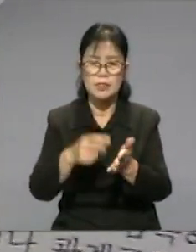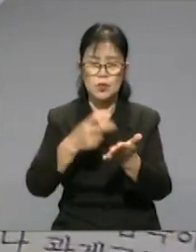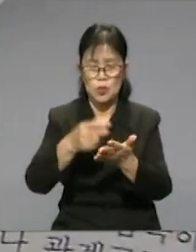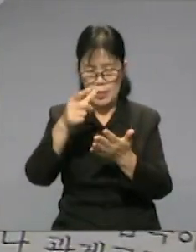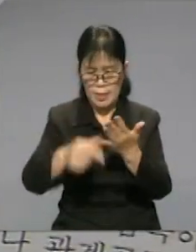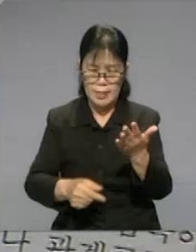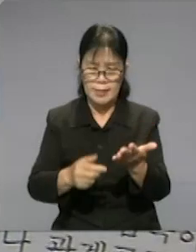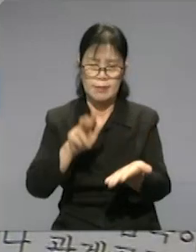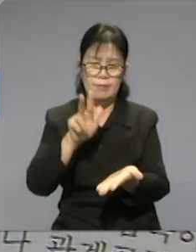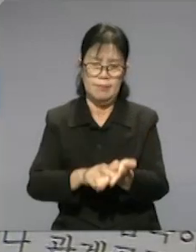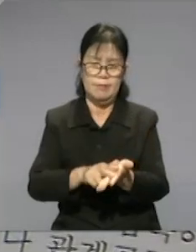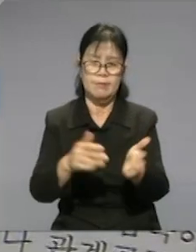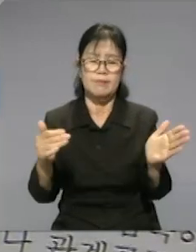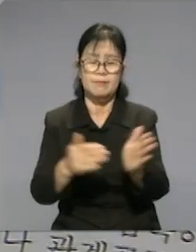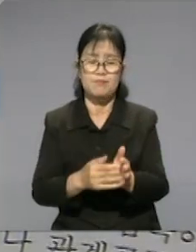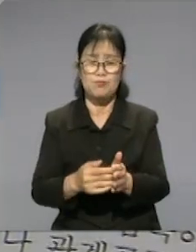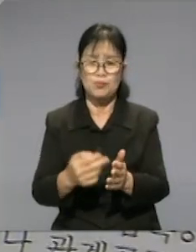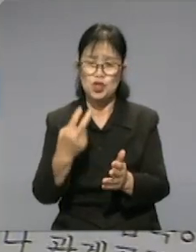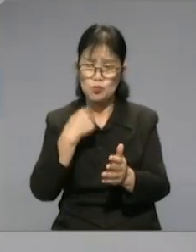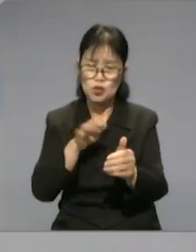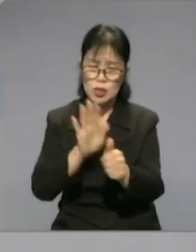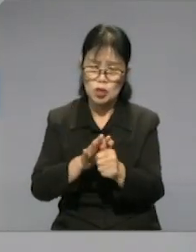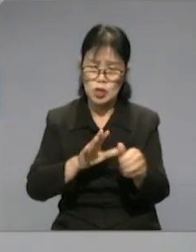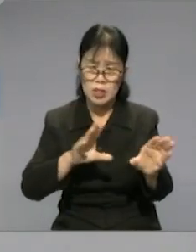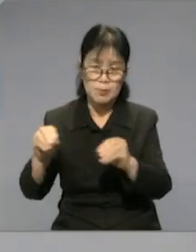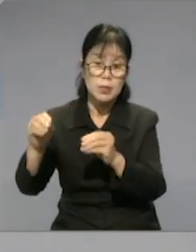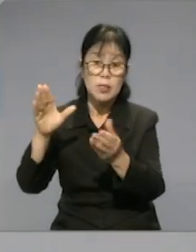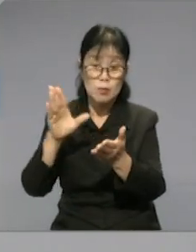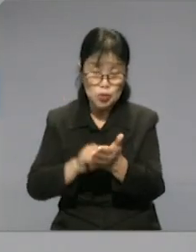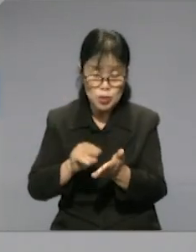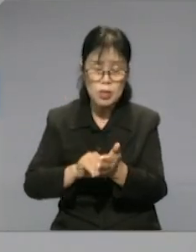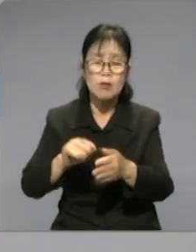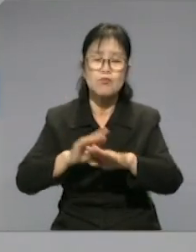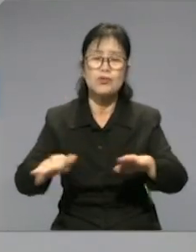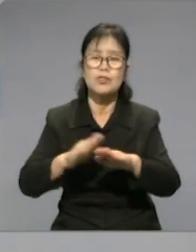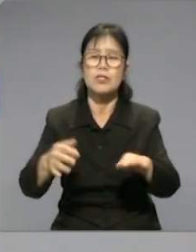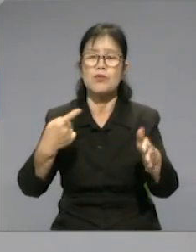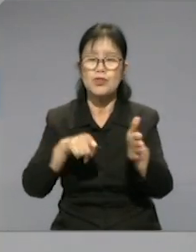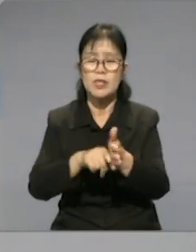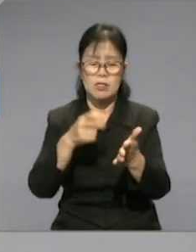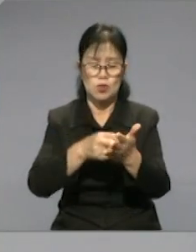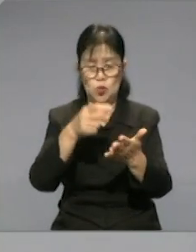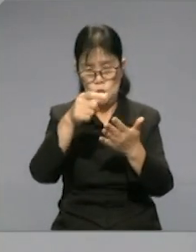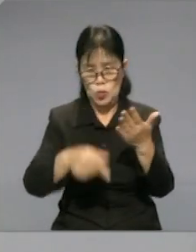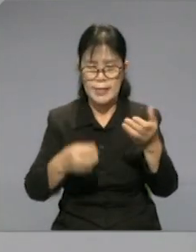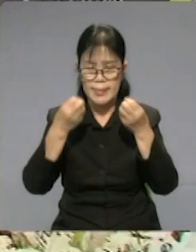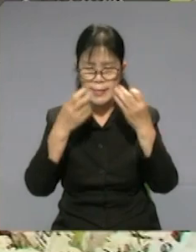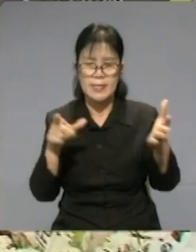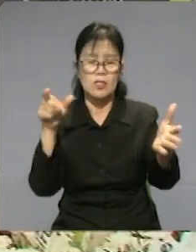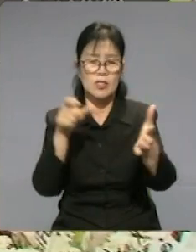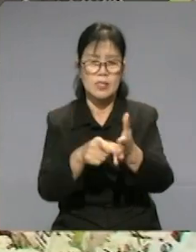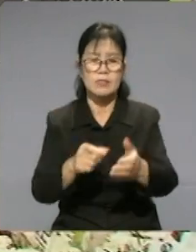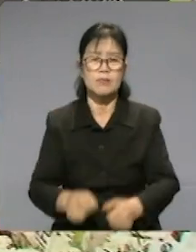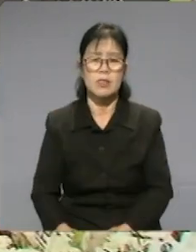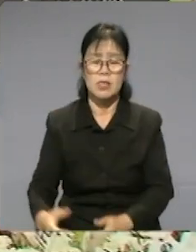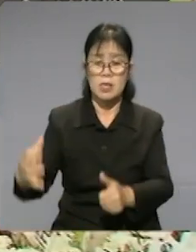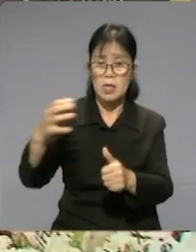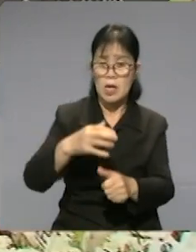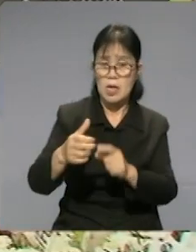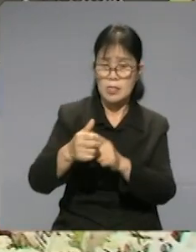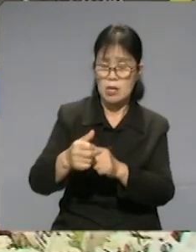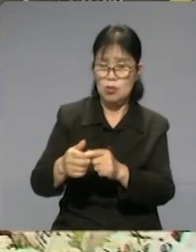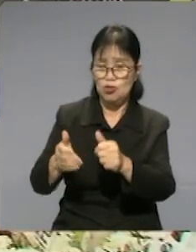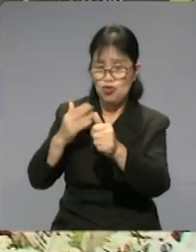마련됐습니다. 중복 지원 금지 문제를 풀기 위한 조항을 신설합니다. 가해자로 하여금